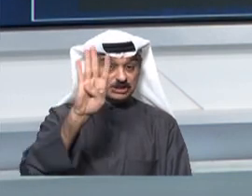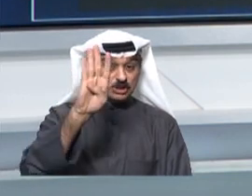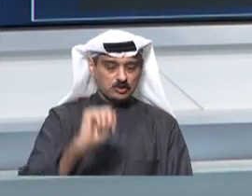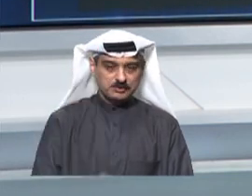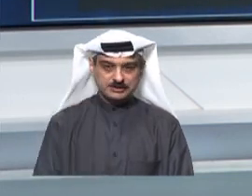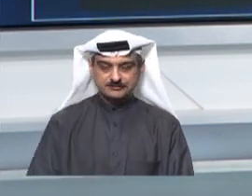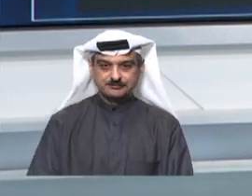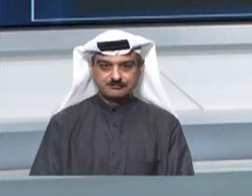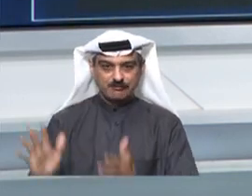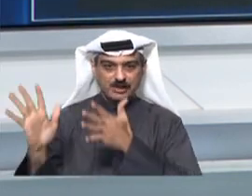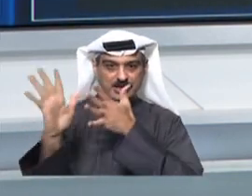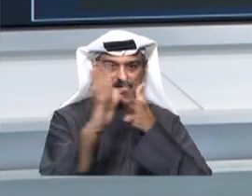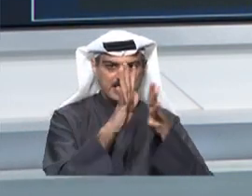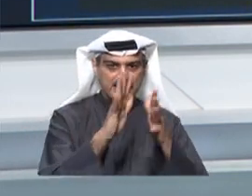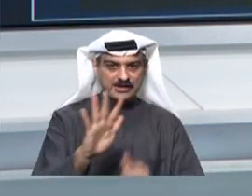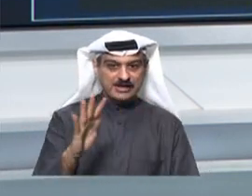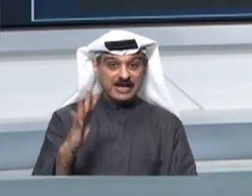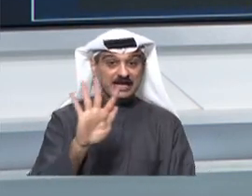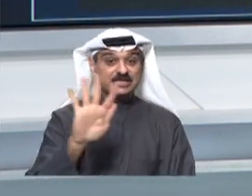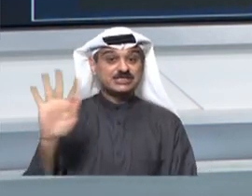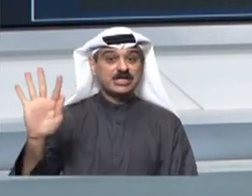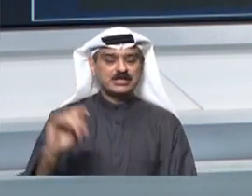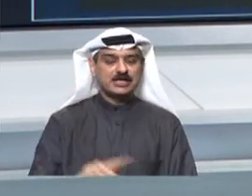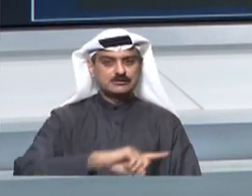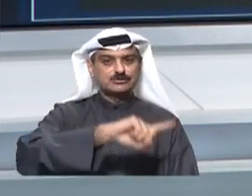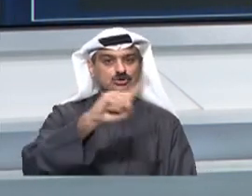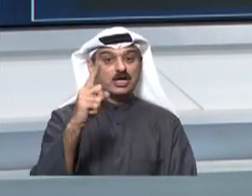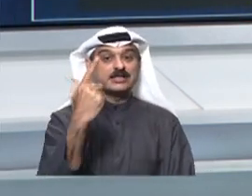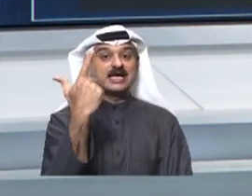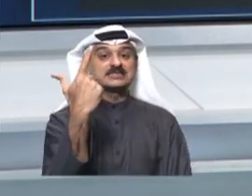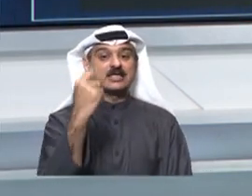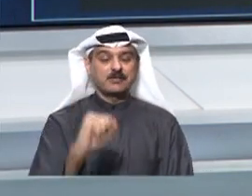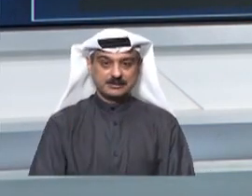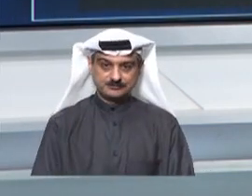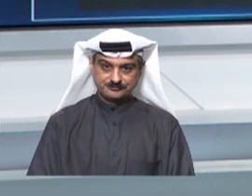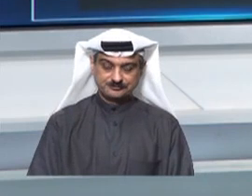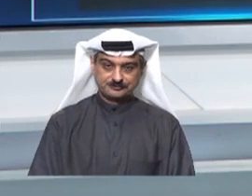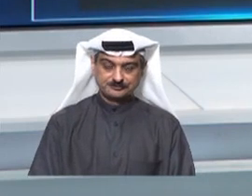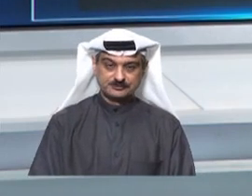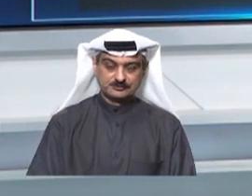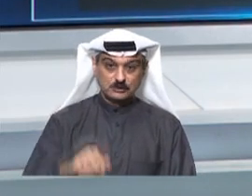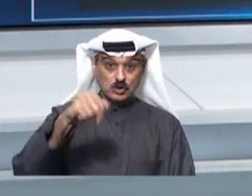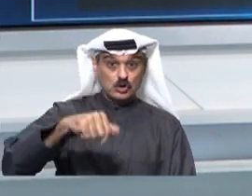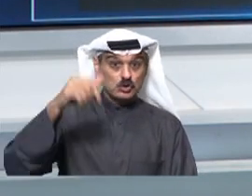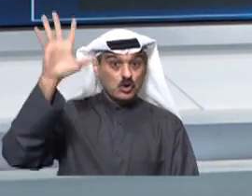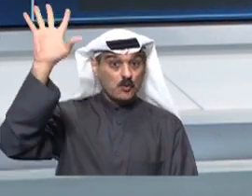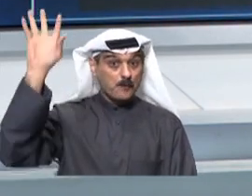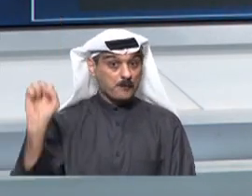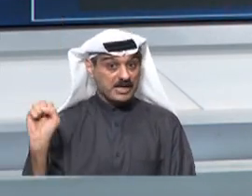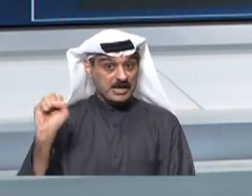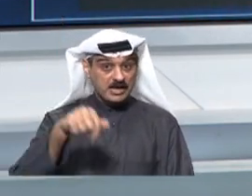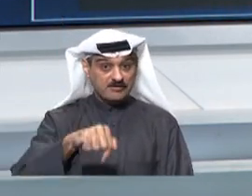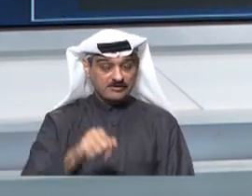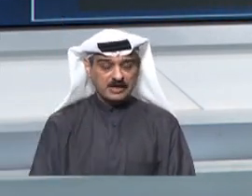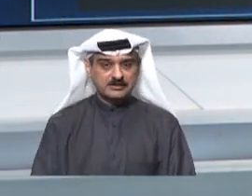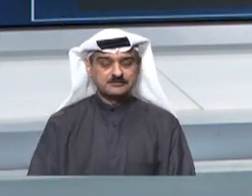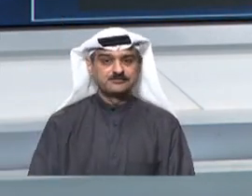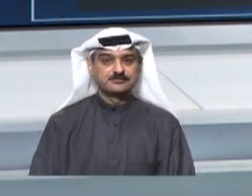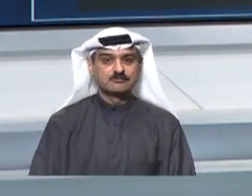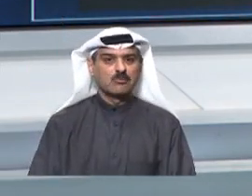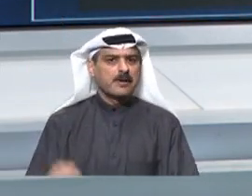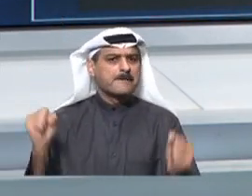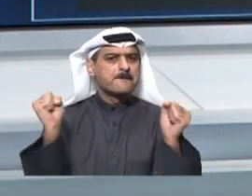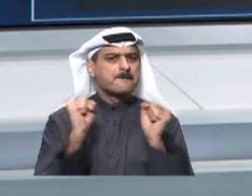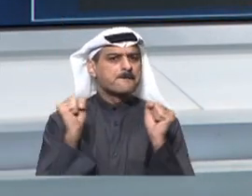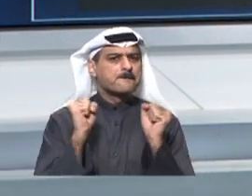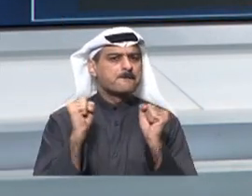شرقية سرعتها 7 كيلومتر في الساعة. أما بالنسبة للأجواء المتوقعة في منتصف هذه الليلة، أجواء راح تكون مائلة